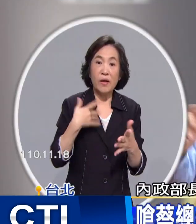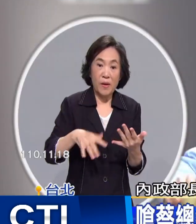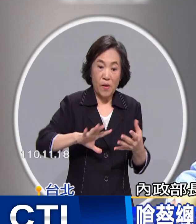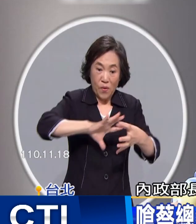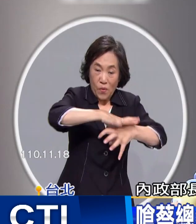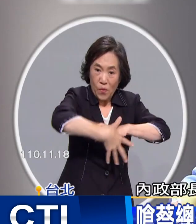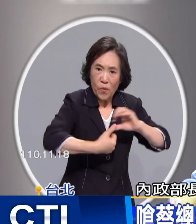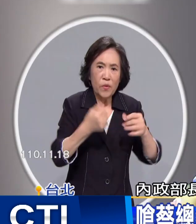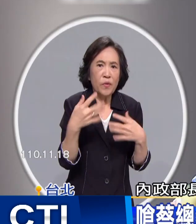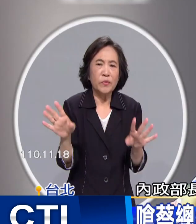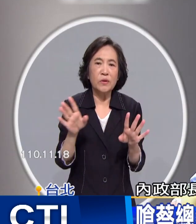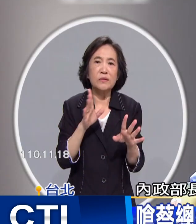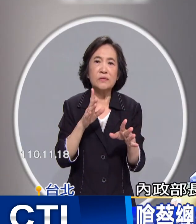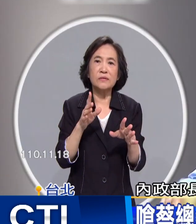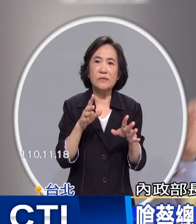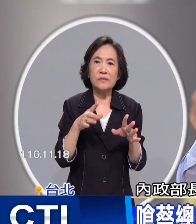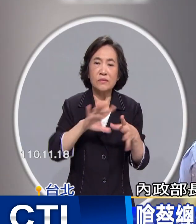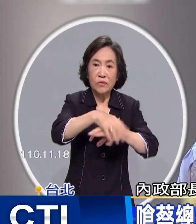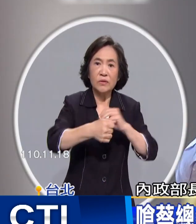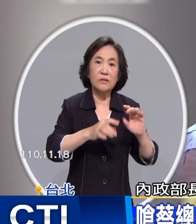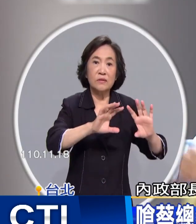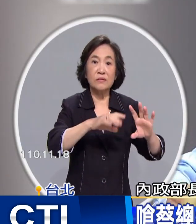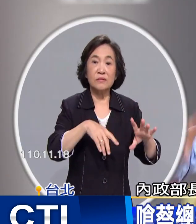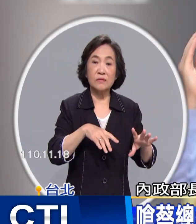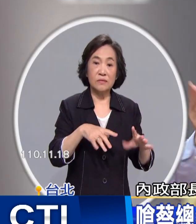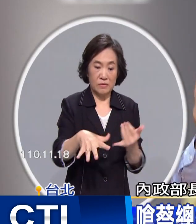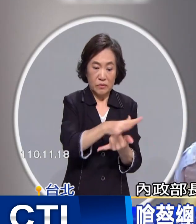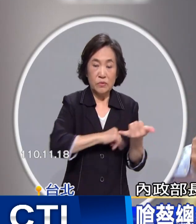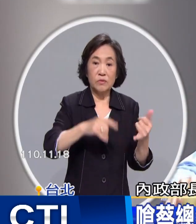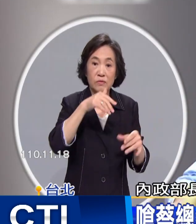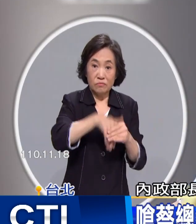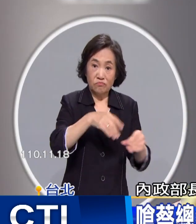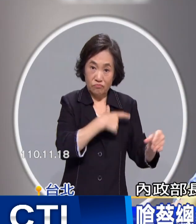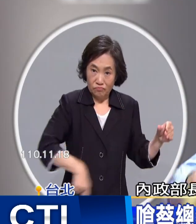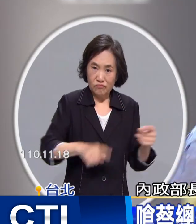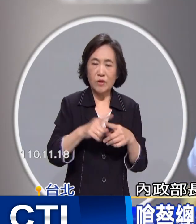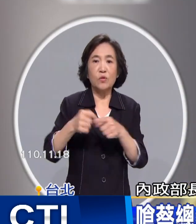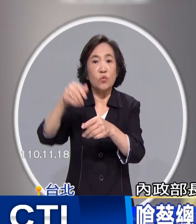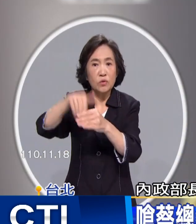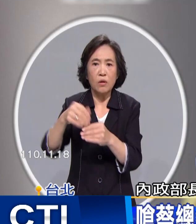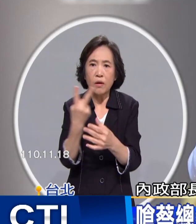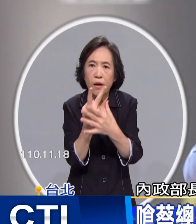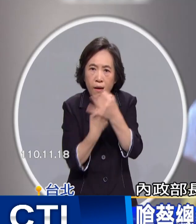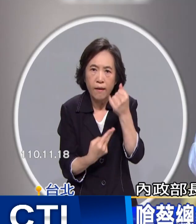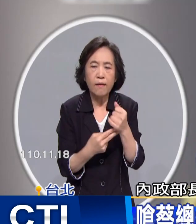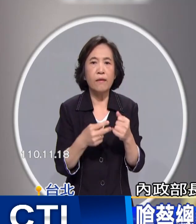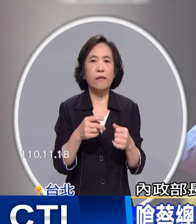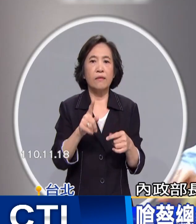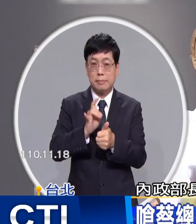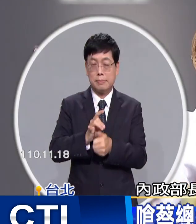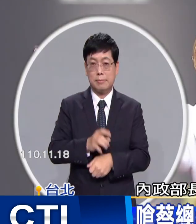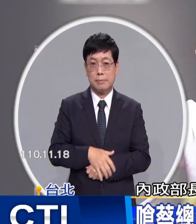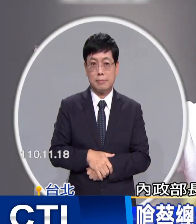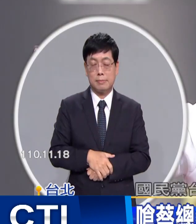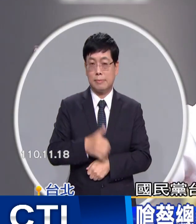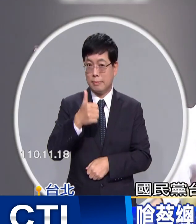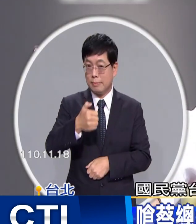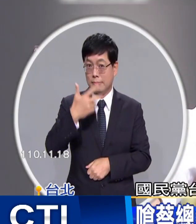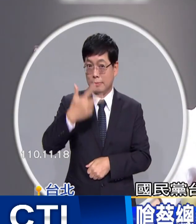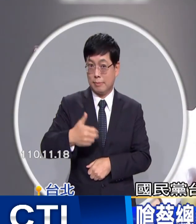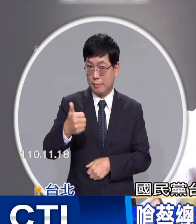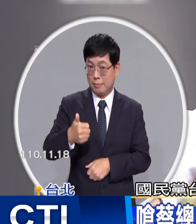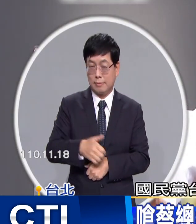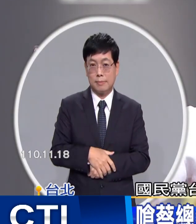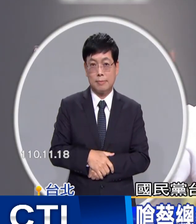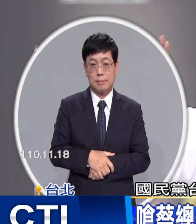世界很多国家都是大选绑公投，公投绑大选。我要告诉大家，这是一句谎话。 谢谢徐国